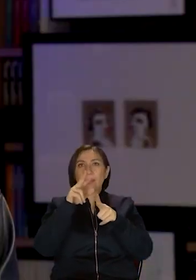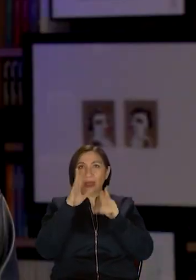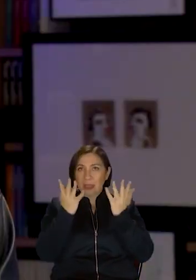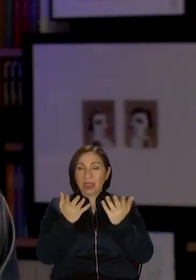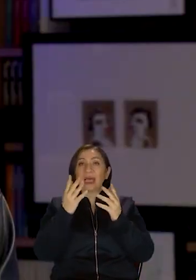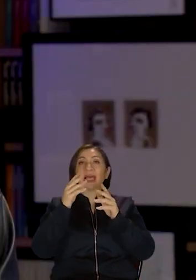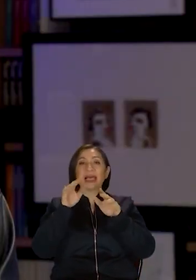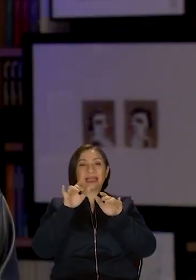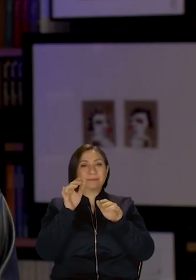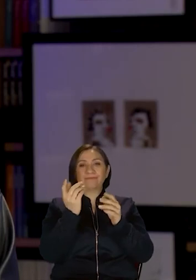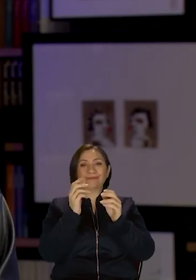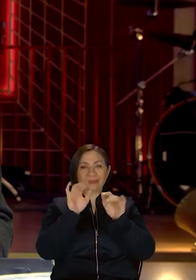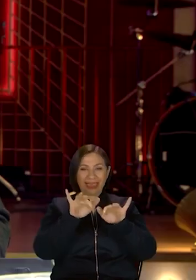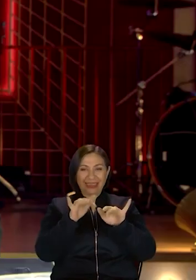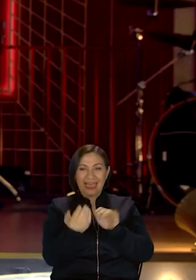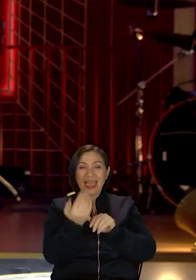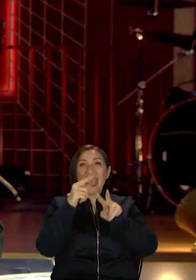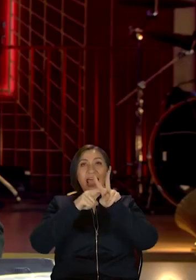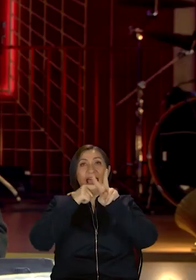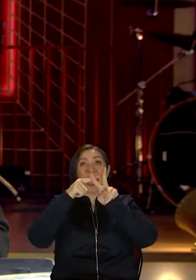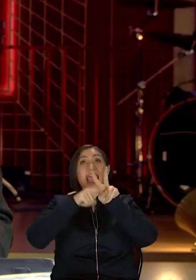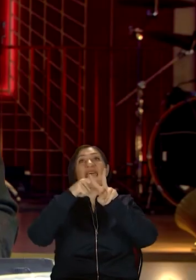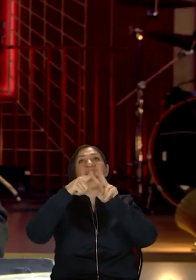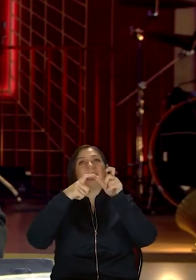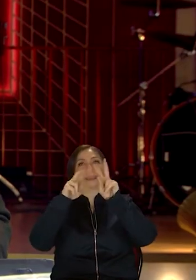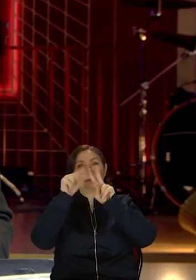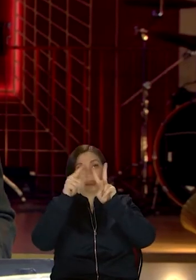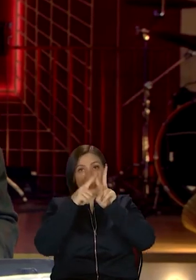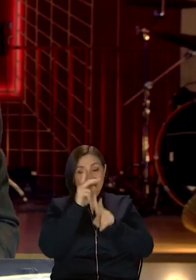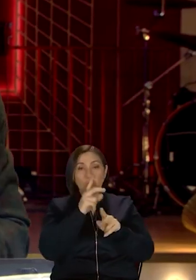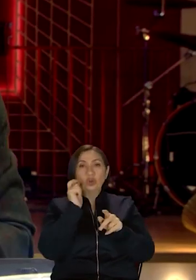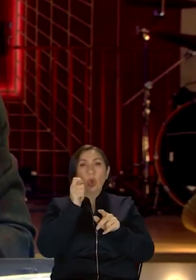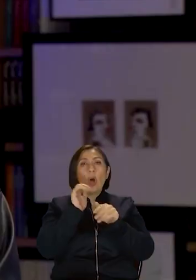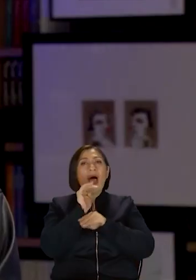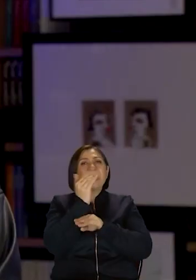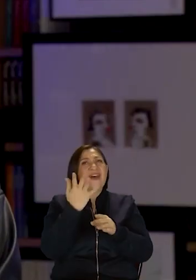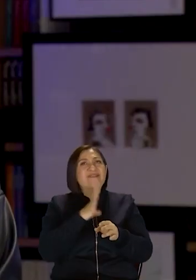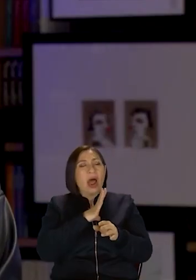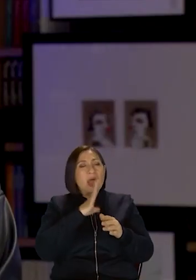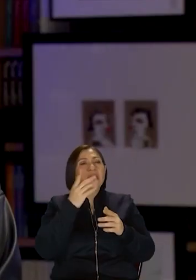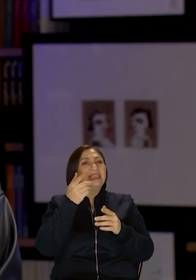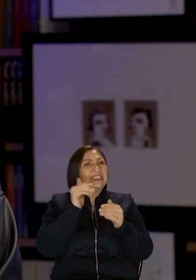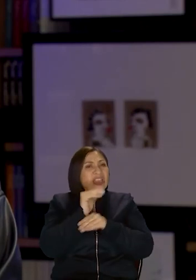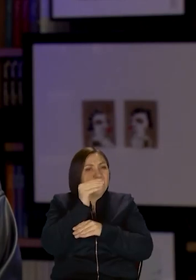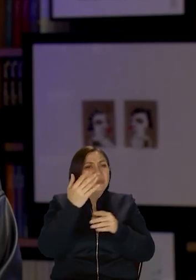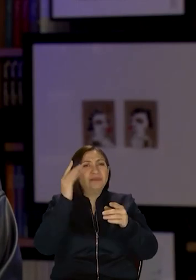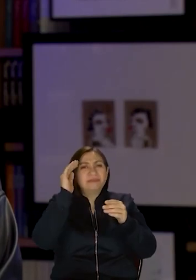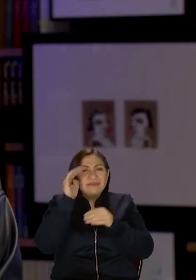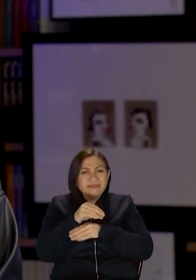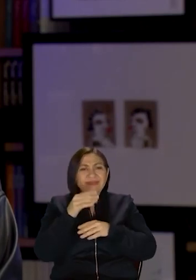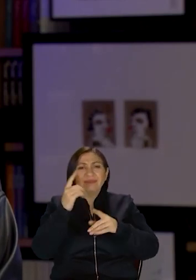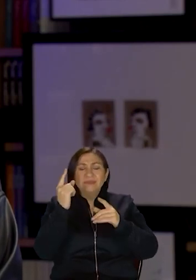anlıyoruz. Kasiyer Yasmin'in, Yasmin mi Jasmin'in? Yasmin. Kasiyer Yasmin'in zorlu hayatı ve koşulları bir